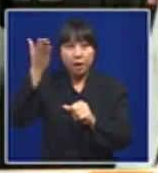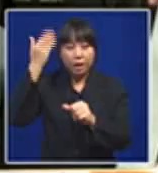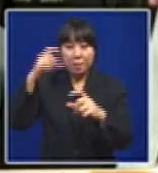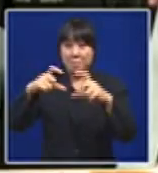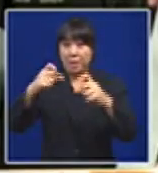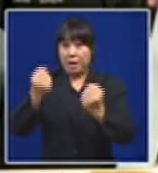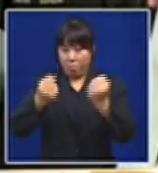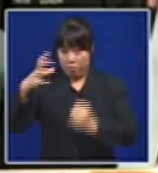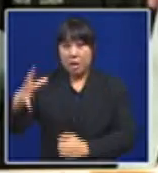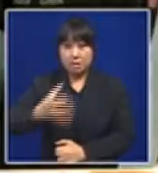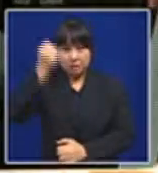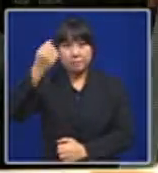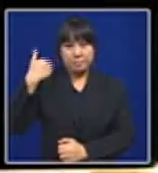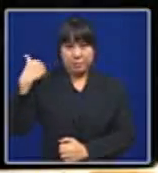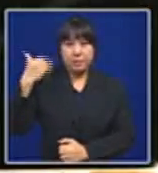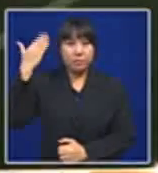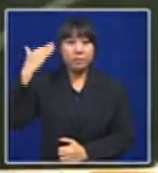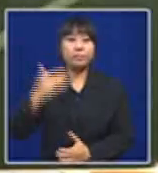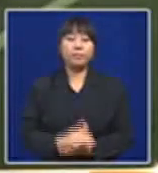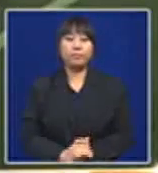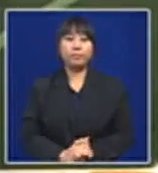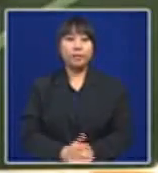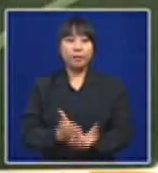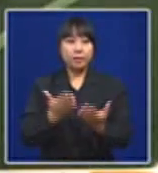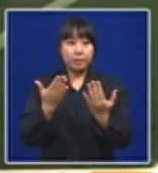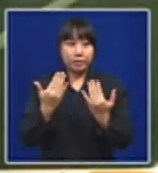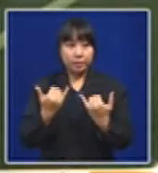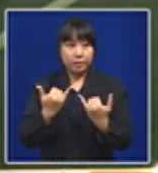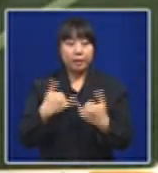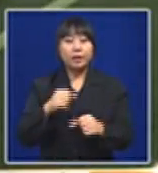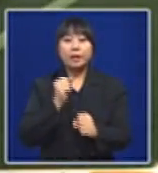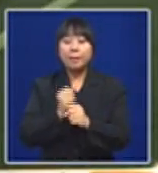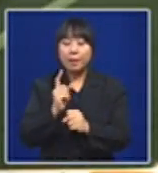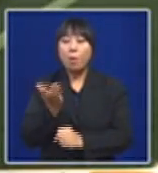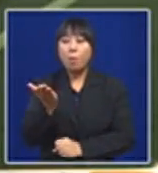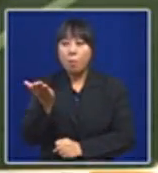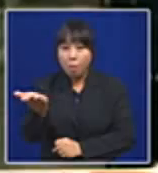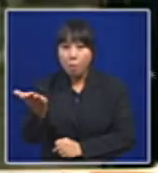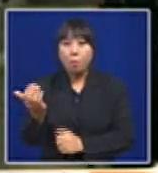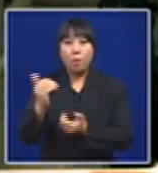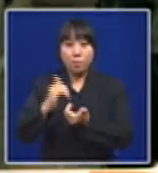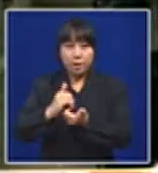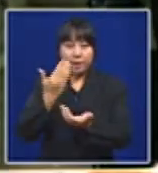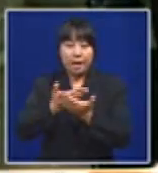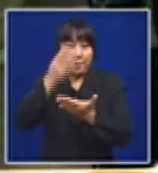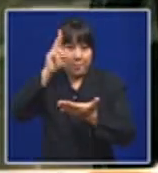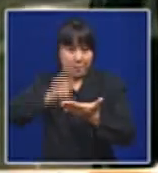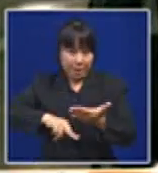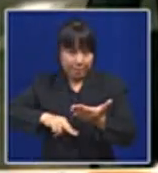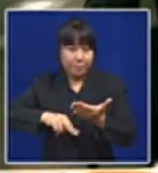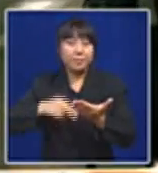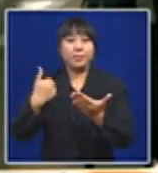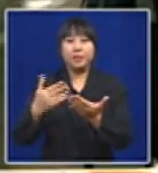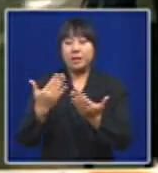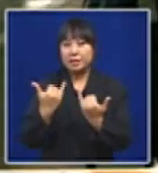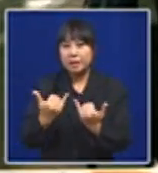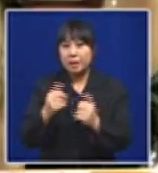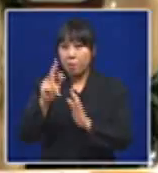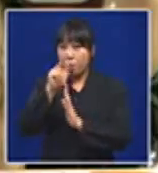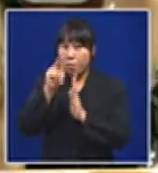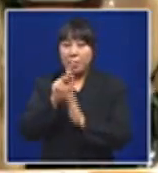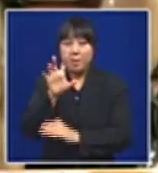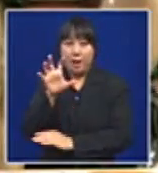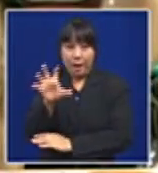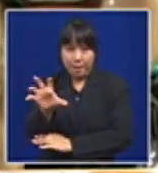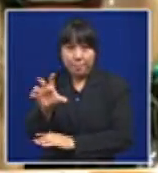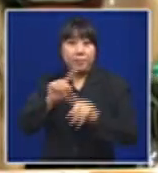ใบขี่ไปนะฮะ ตอนนี้เรายังใช้มาตรการขอความร่วมมือแล้วก็ทอดปากสูงสุดอยู่นะครับในการที่เราจะบังคับใช้กฎหมายแต่